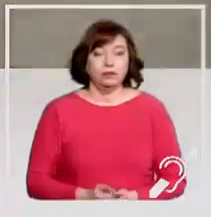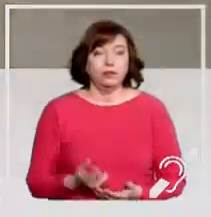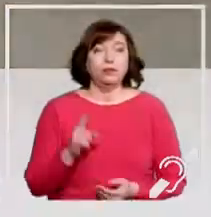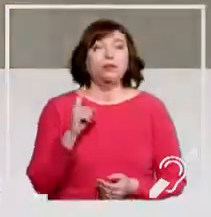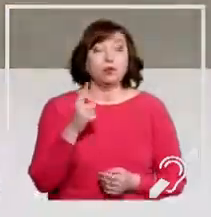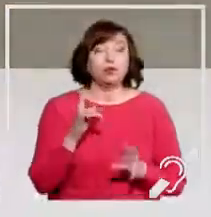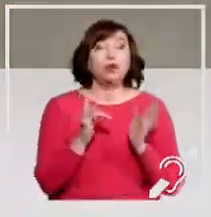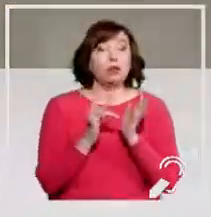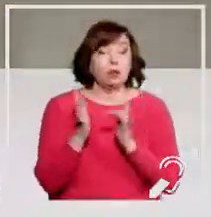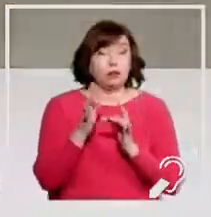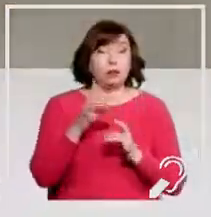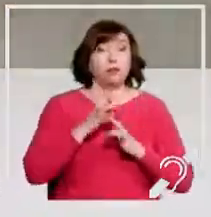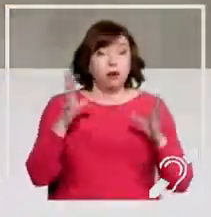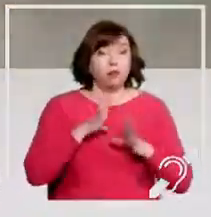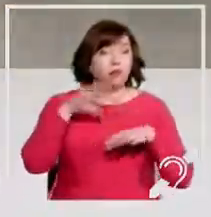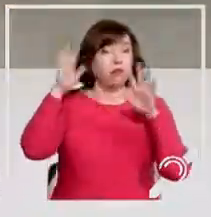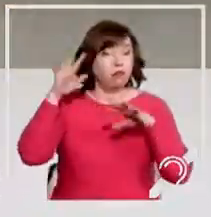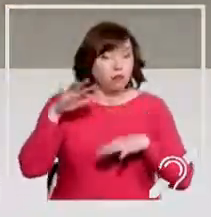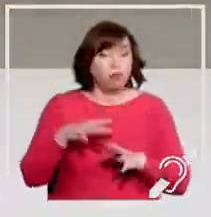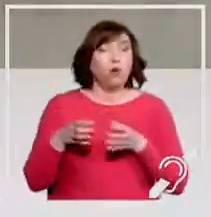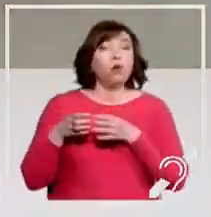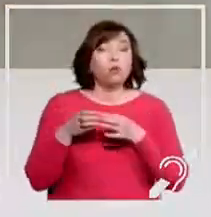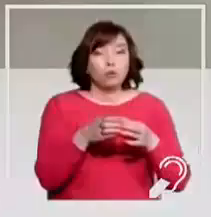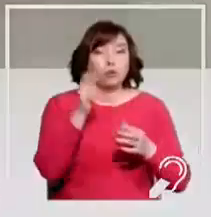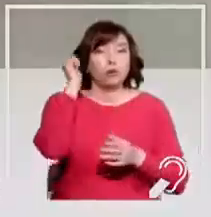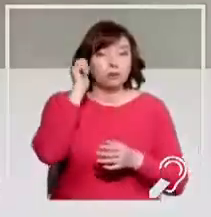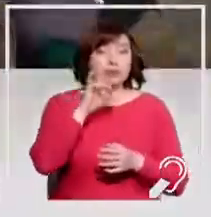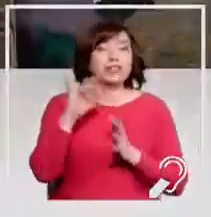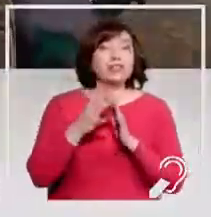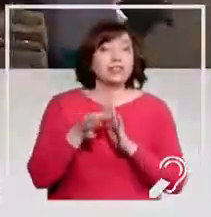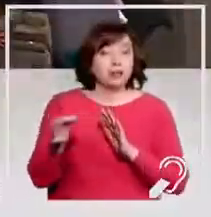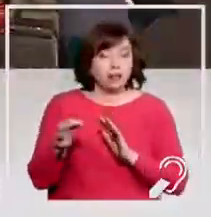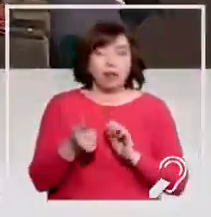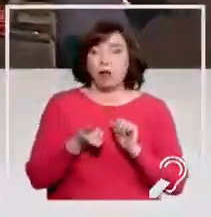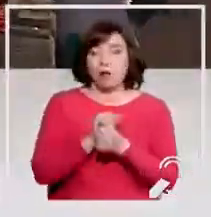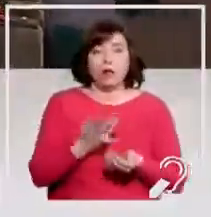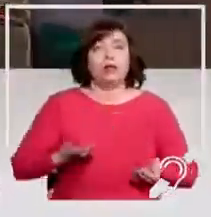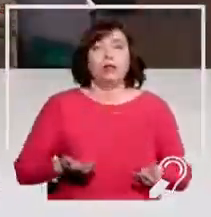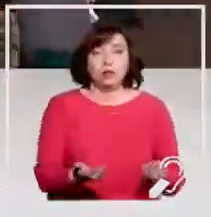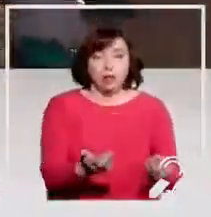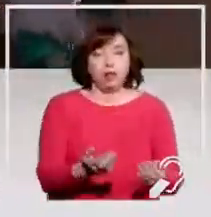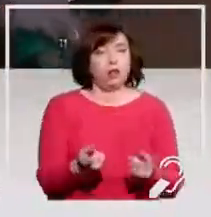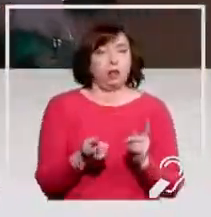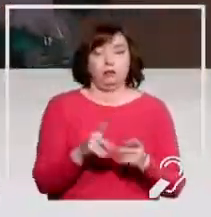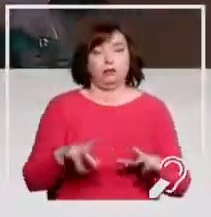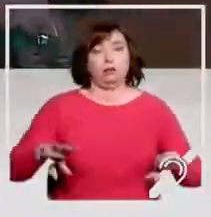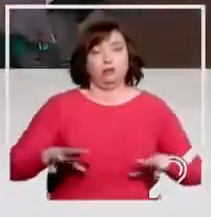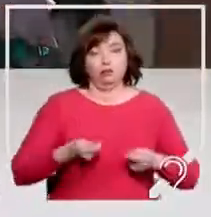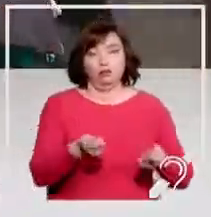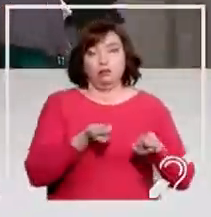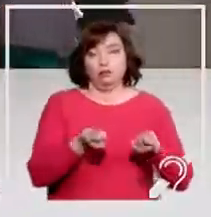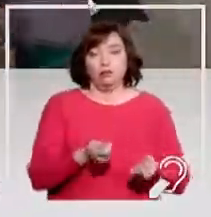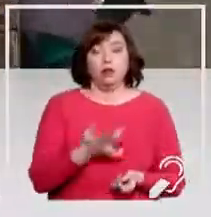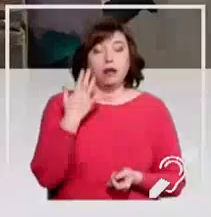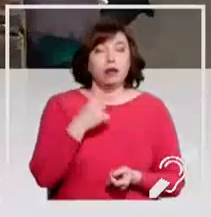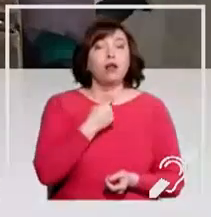Pentru că de Crăciun pe stil vechi a plouat, ceata de colindători din Hârtopul Mare a schimbat sania cu o căruță cu cai. După ce și-au